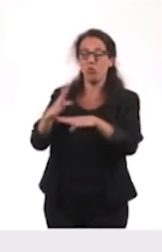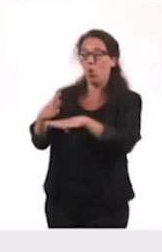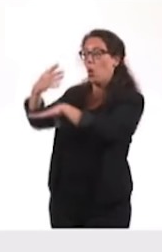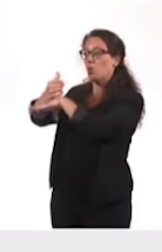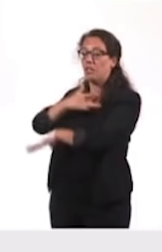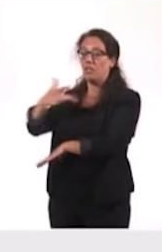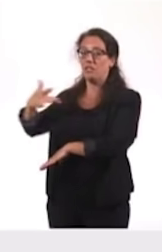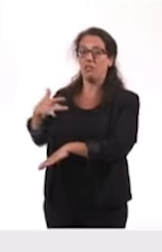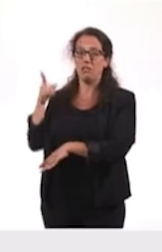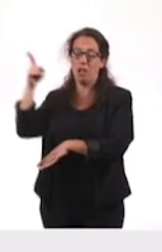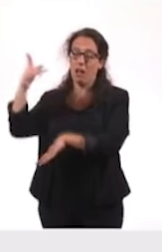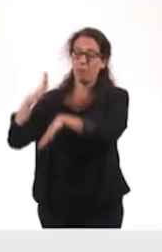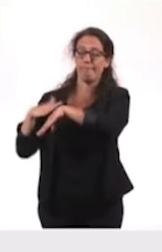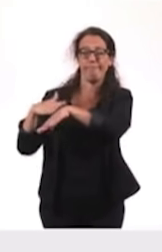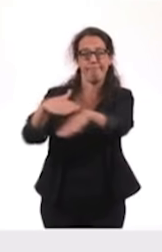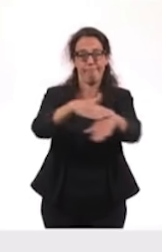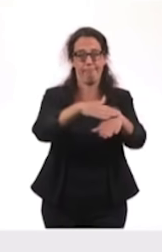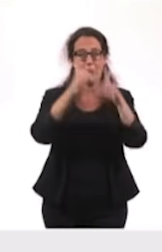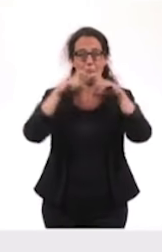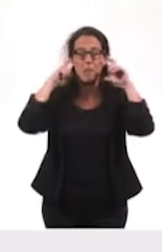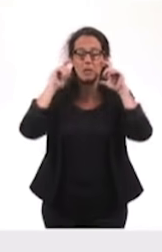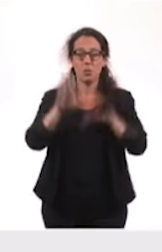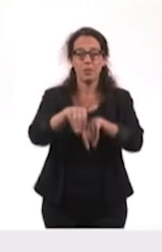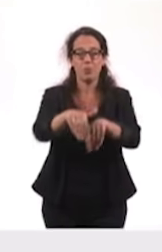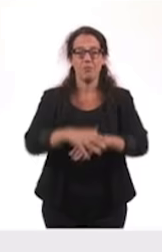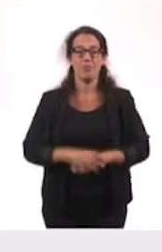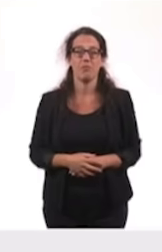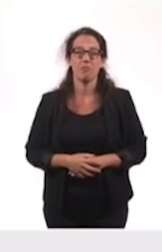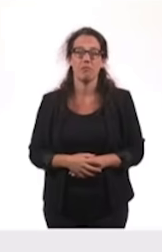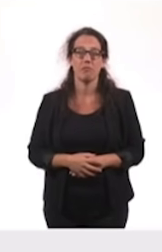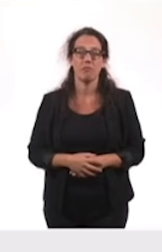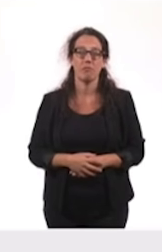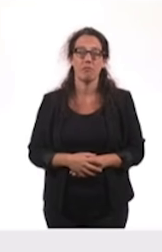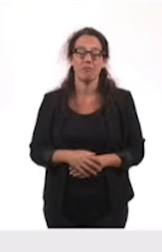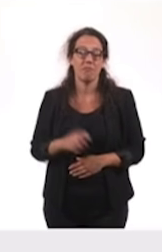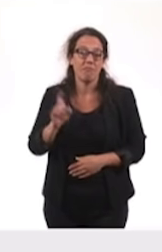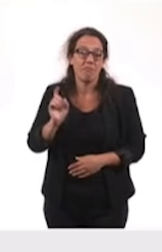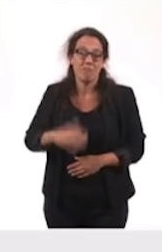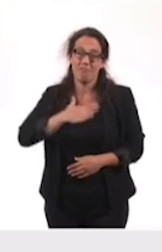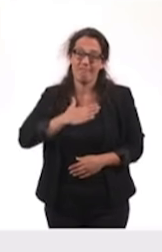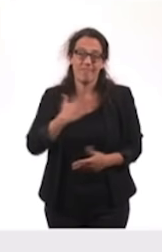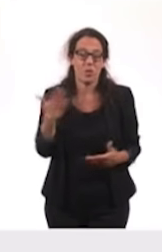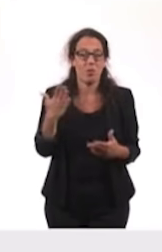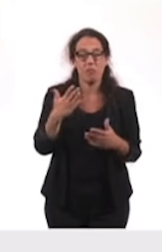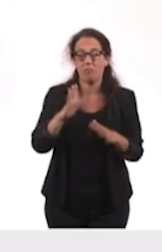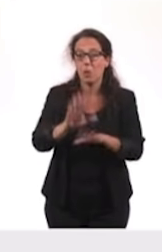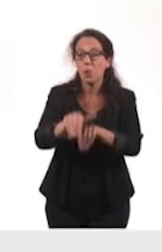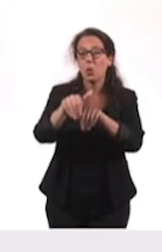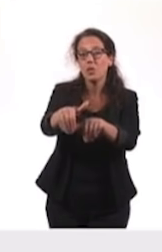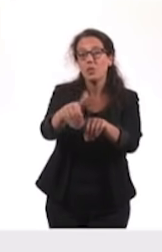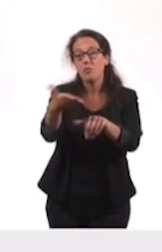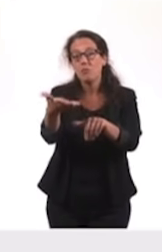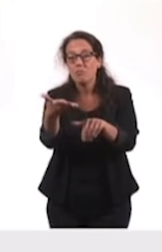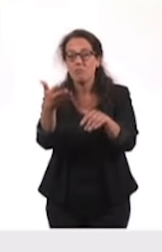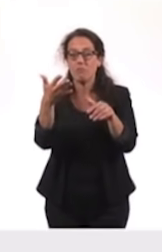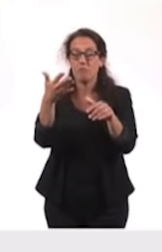sanitaires. Nous continuons, et j'en suis désolé, mais c'est mon devoir, à limiter les formes de la vie sociale les plus